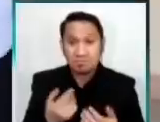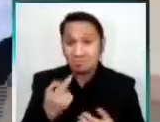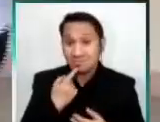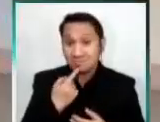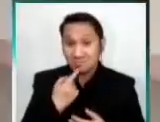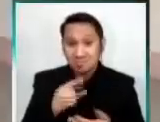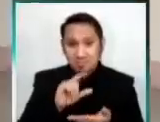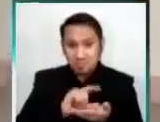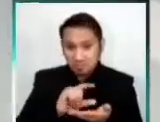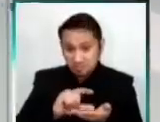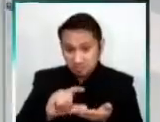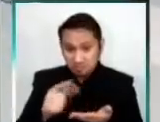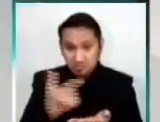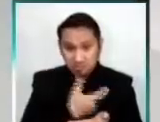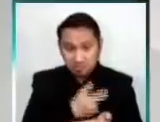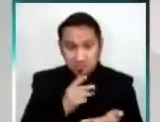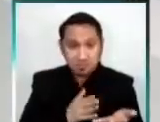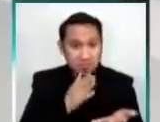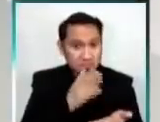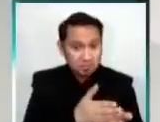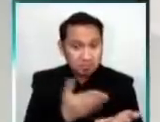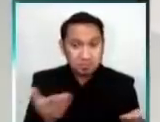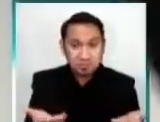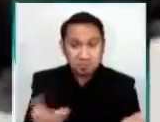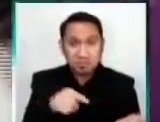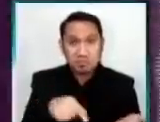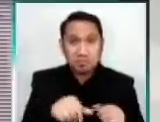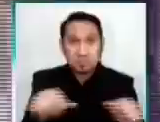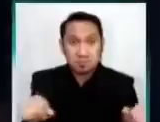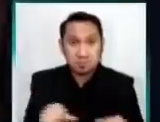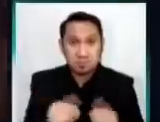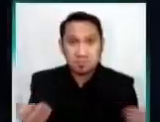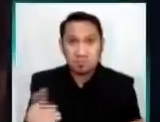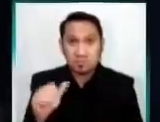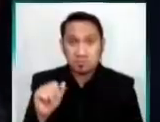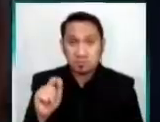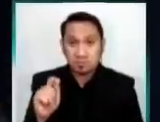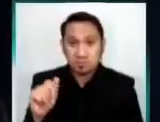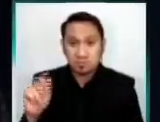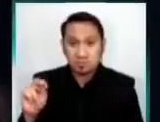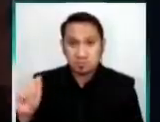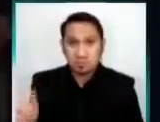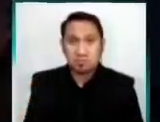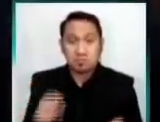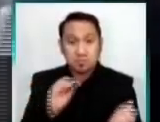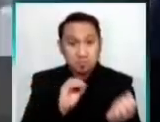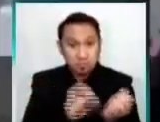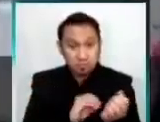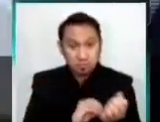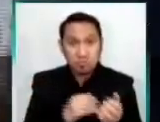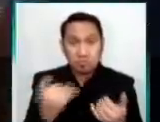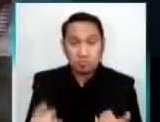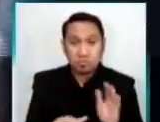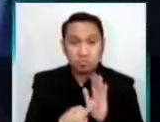lungsod sa pagbisita sa COVID vaccine storage facility sa Santa Ana Hospital. Si Doc Willie Ong ipinakita sa kanyang Facebook